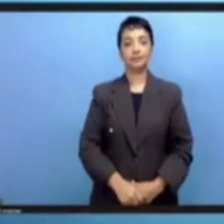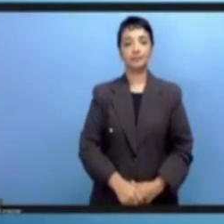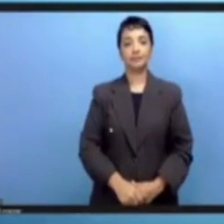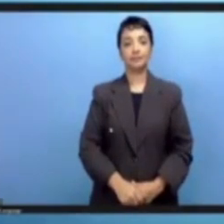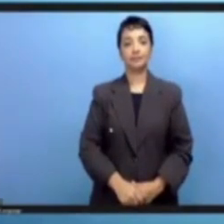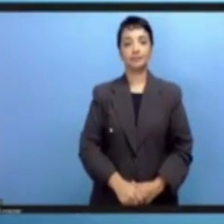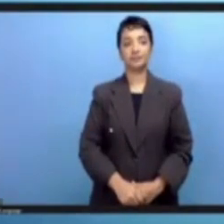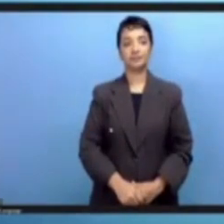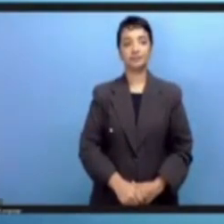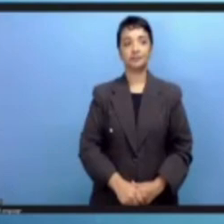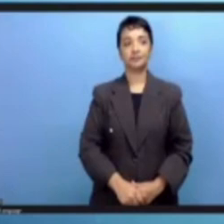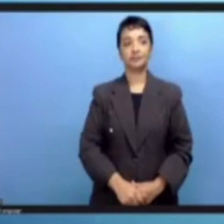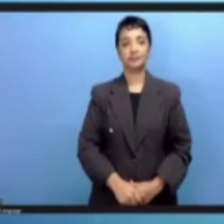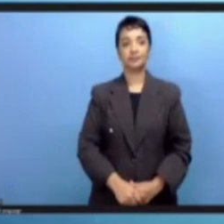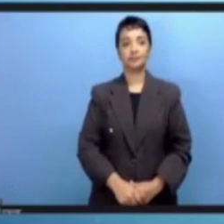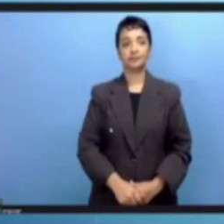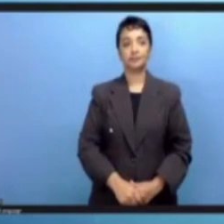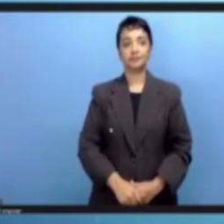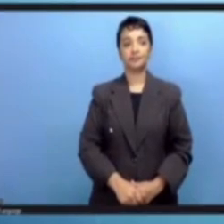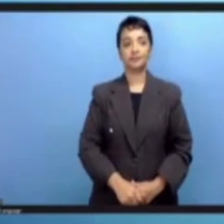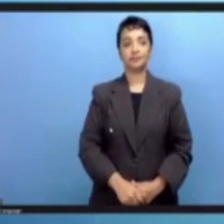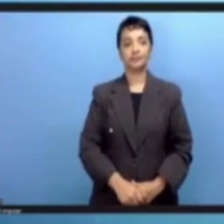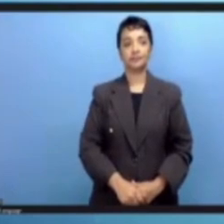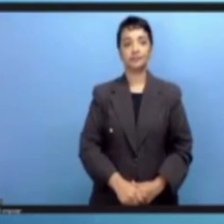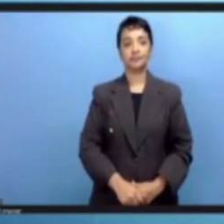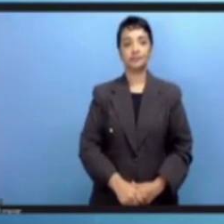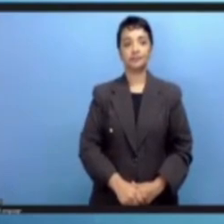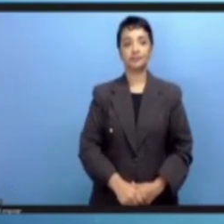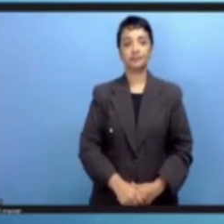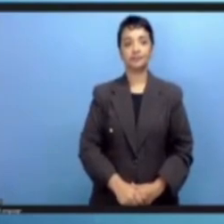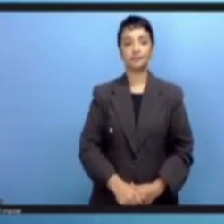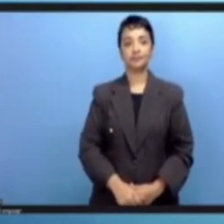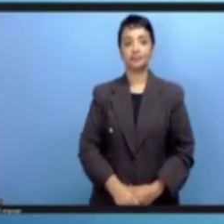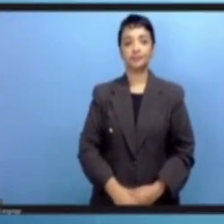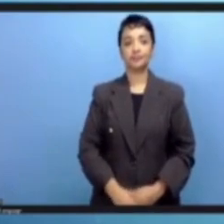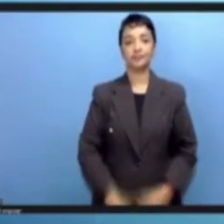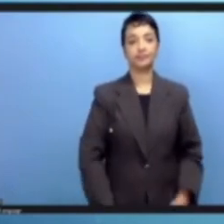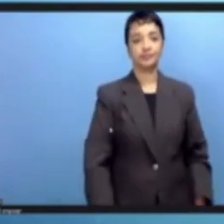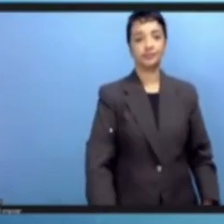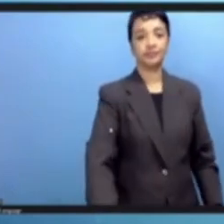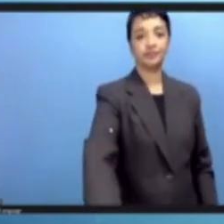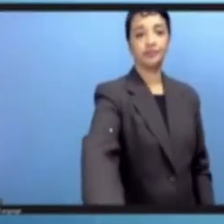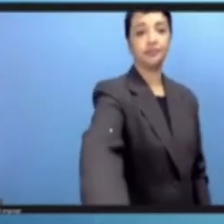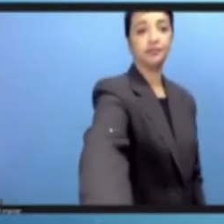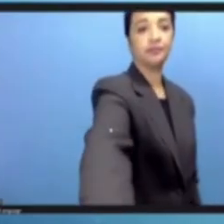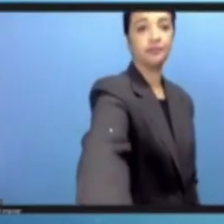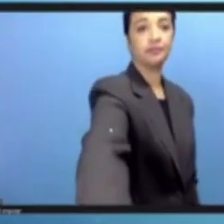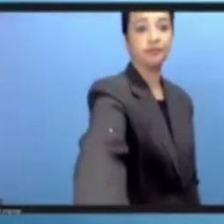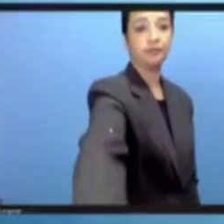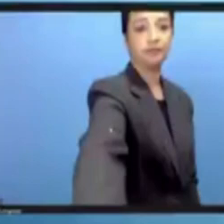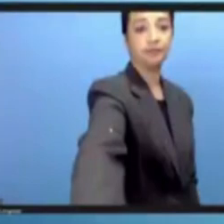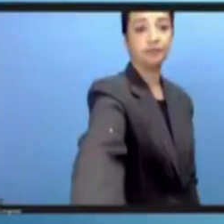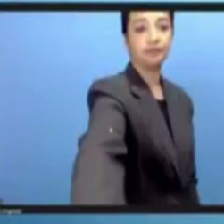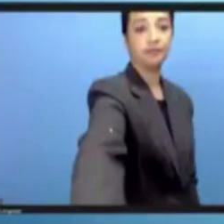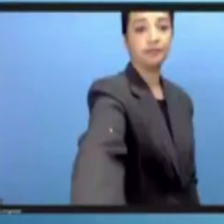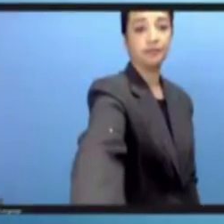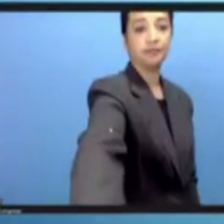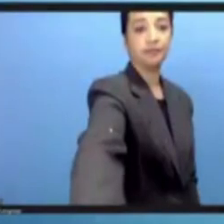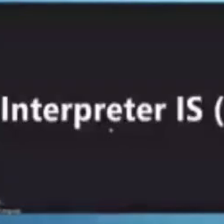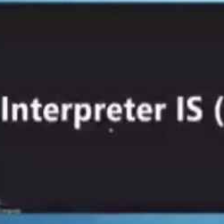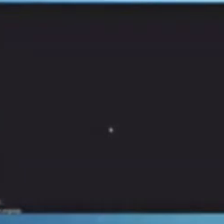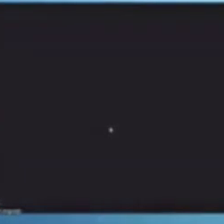Merci, Monsieur le sous-directeur général. Un représentant des jeunes maintenant, Madame Lili Edina